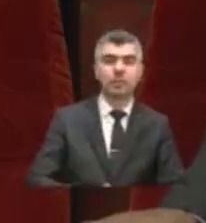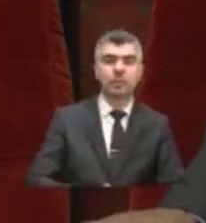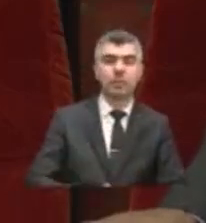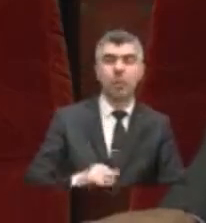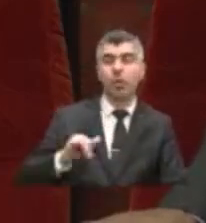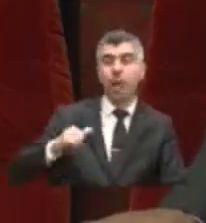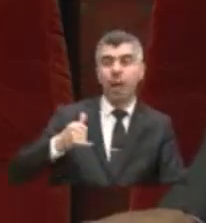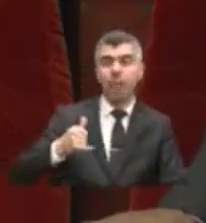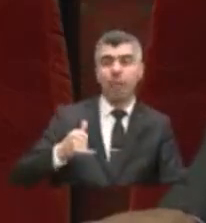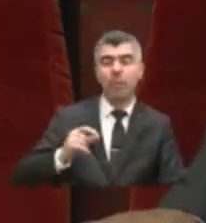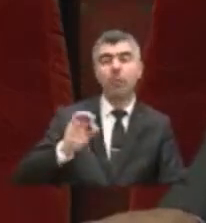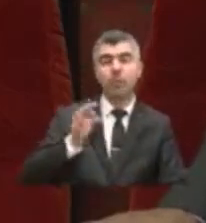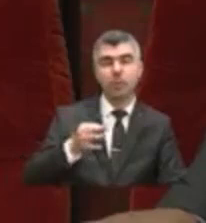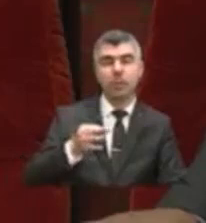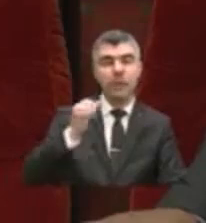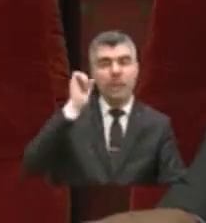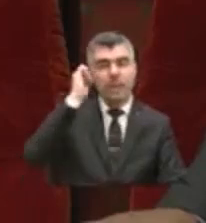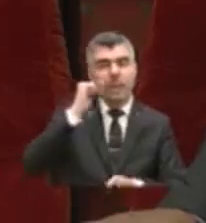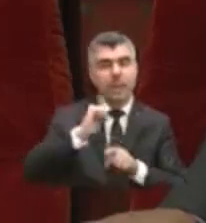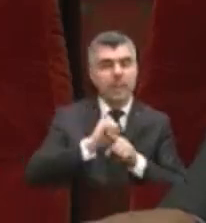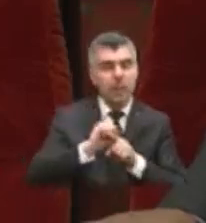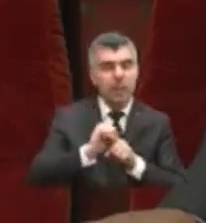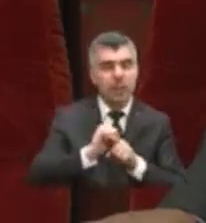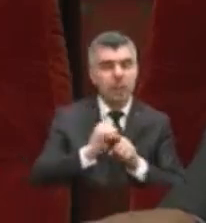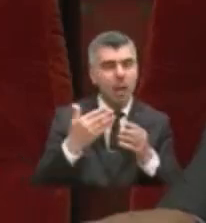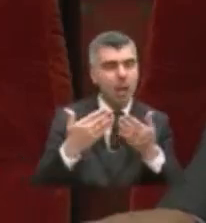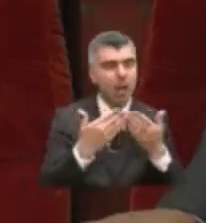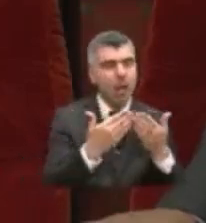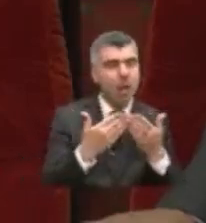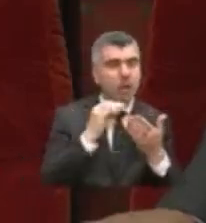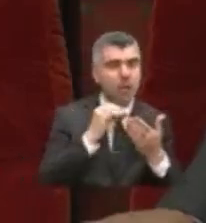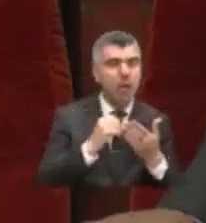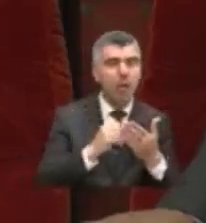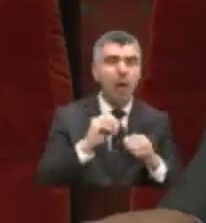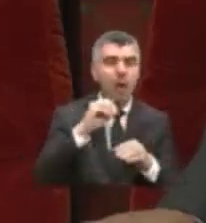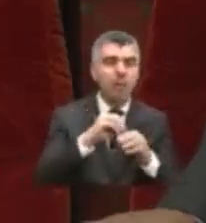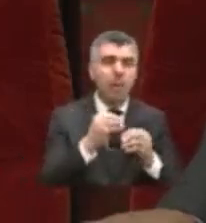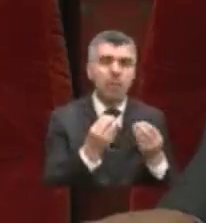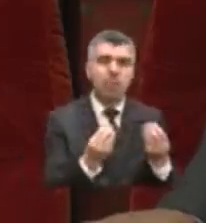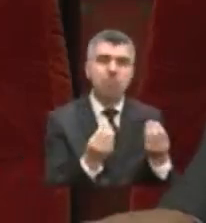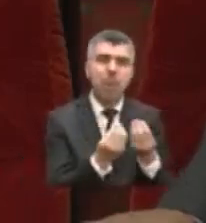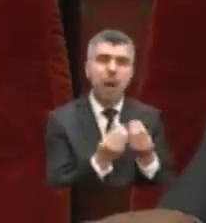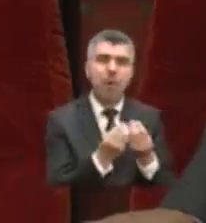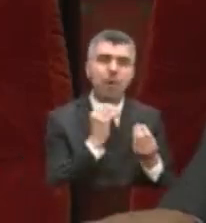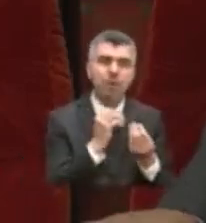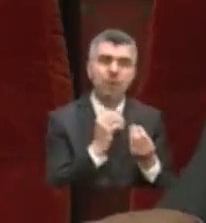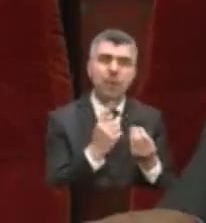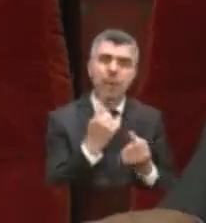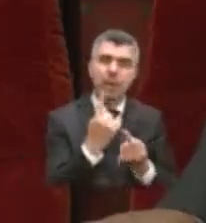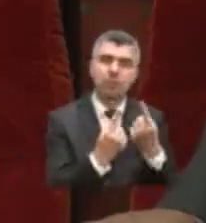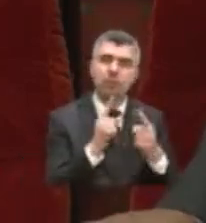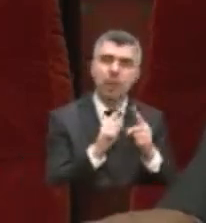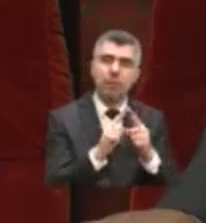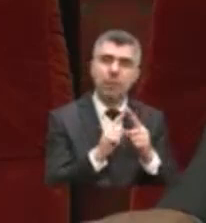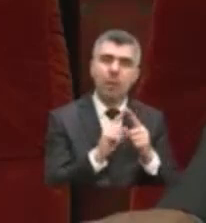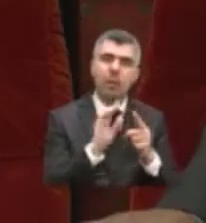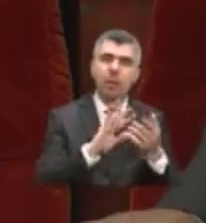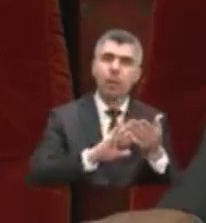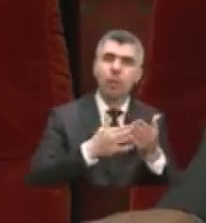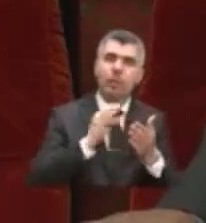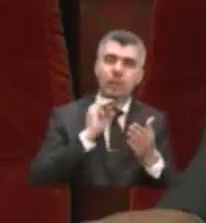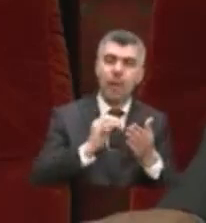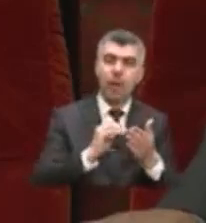غادي يكون عنده تكوينات مبتكره في المجال البيداغوجي، وكذلك تاطير مشترك، لان عندهم فيهم واحد الحركيه دوليه وحركيه